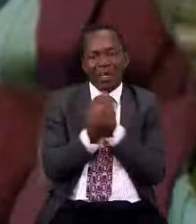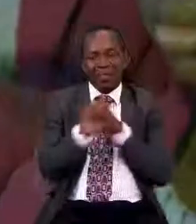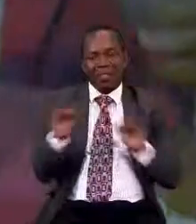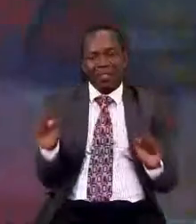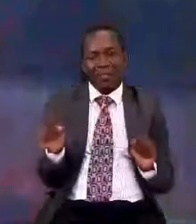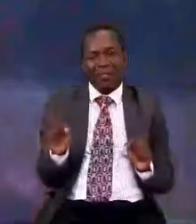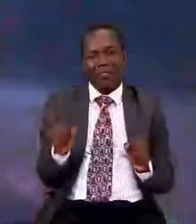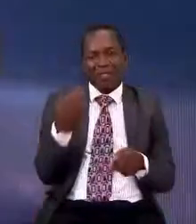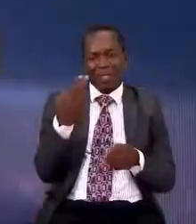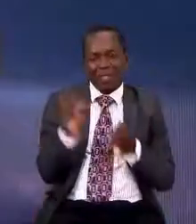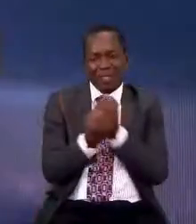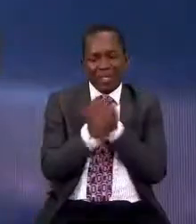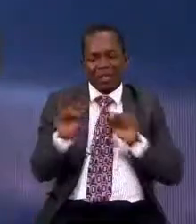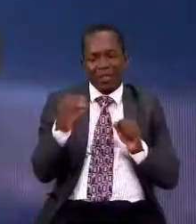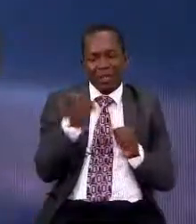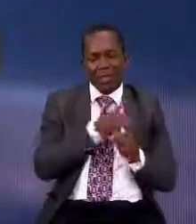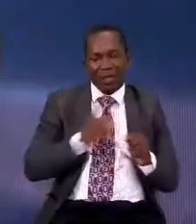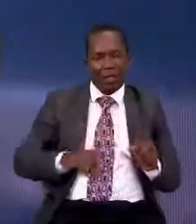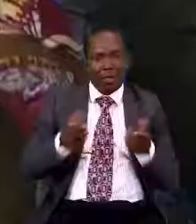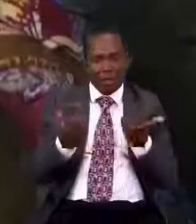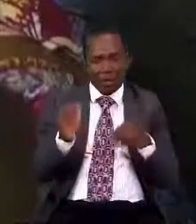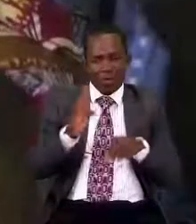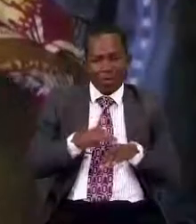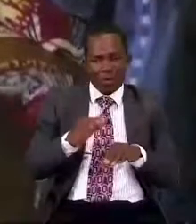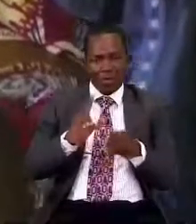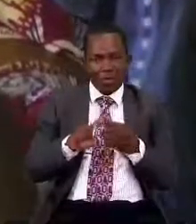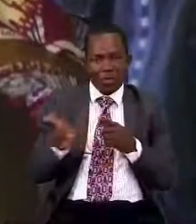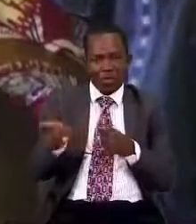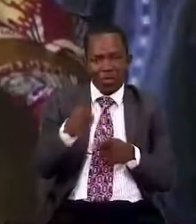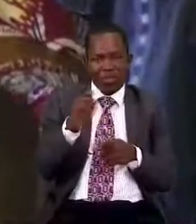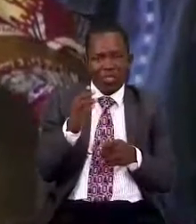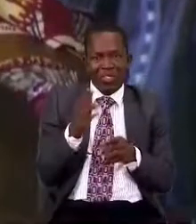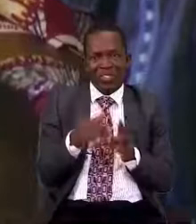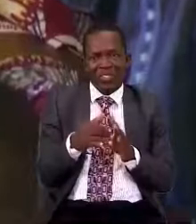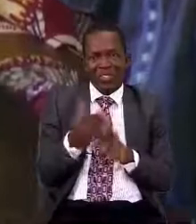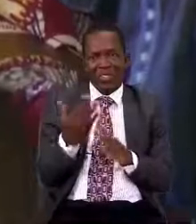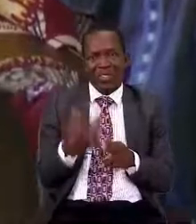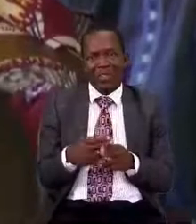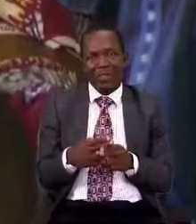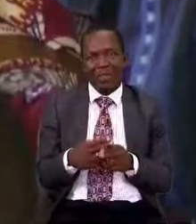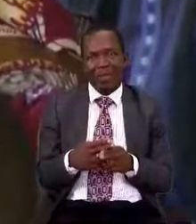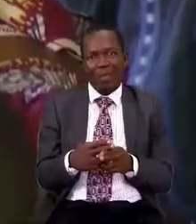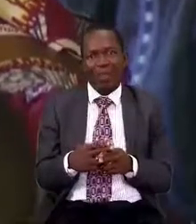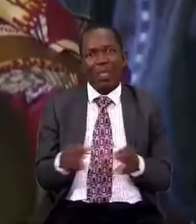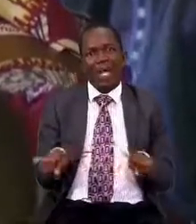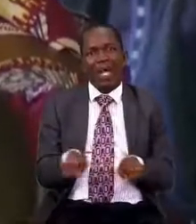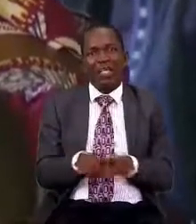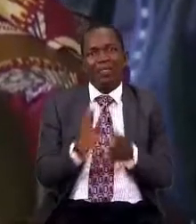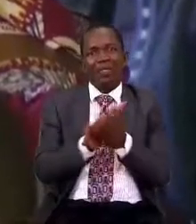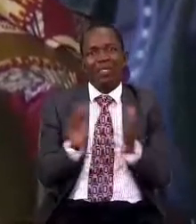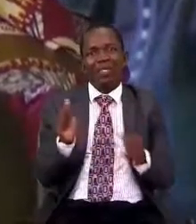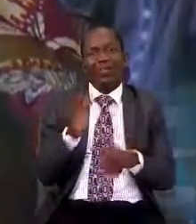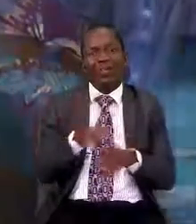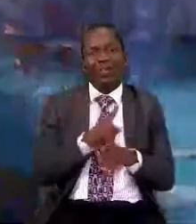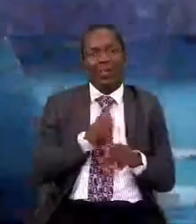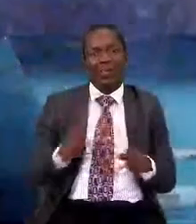Et comme tu l'invoques, comme tu crois au Seigneur, tu seras sauvé. Il n'y a rien qui puisse l'empêcher. Est-ce que